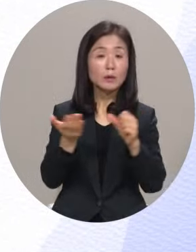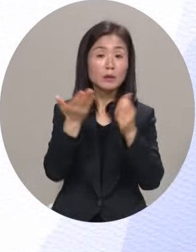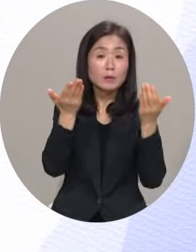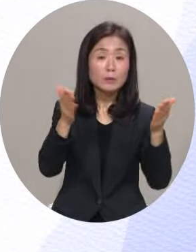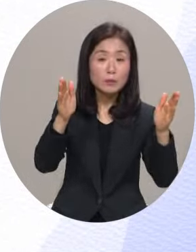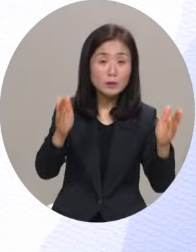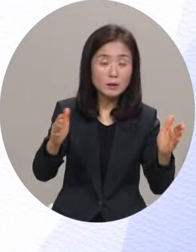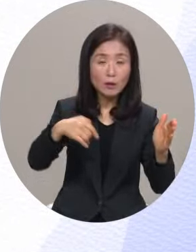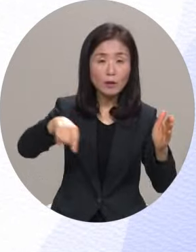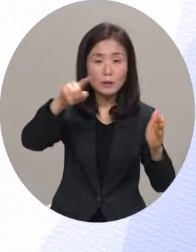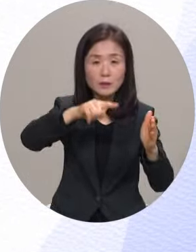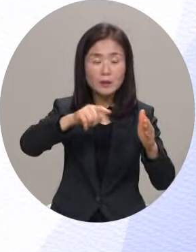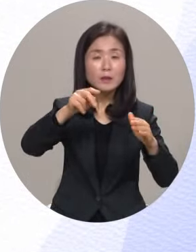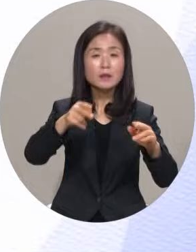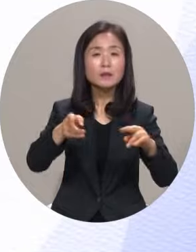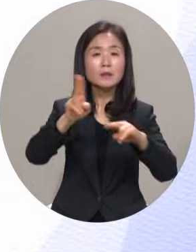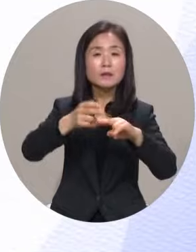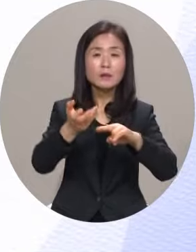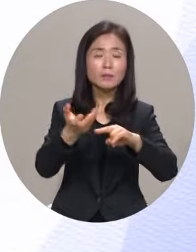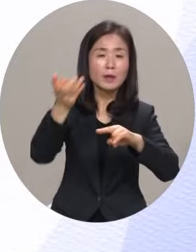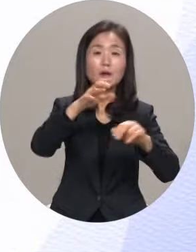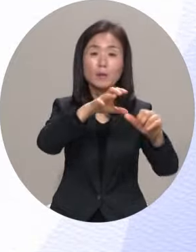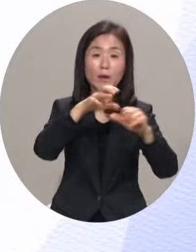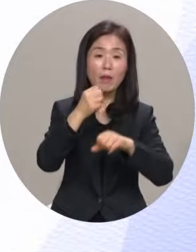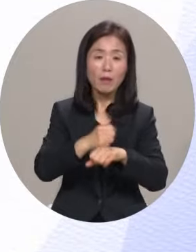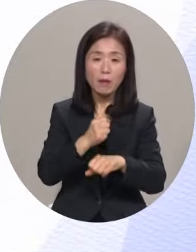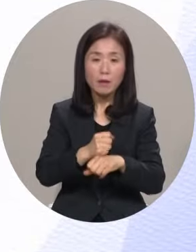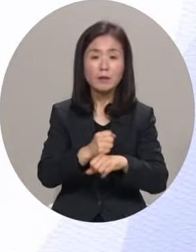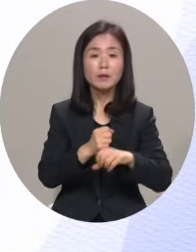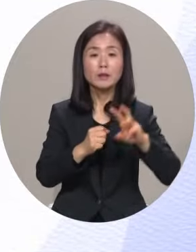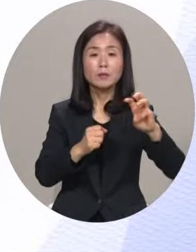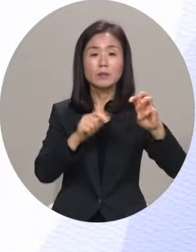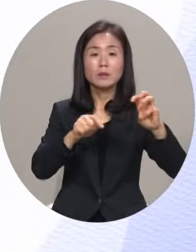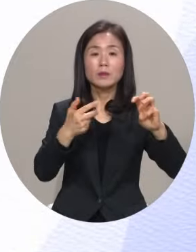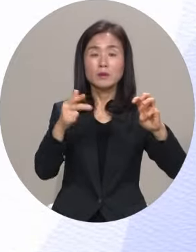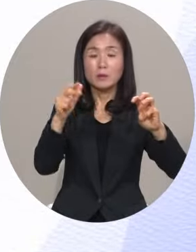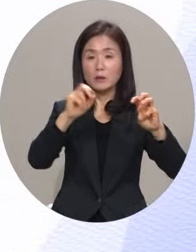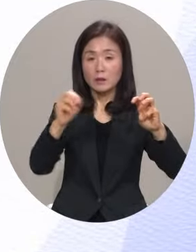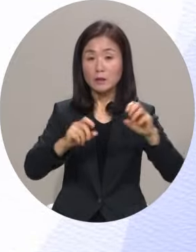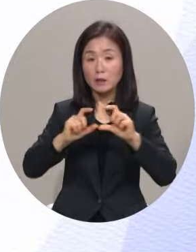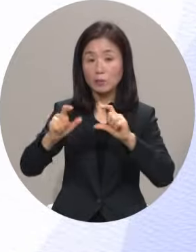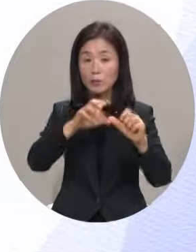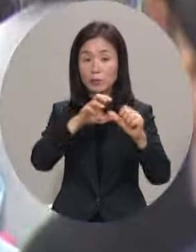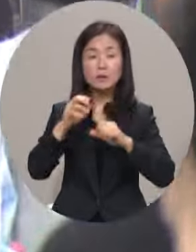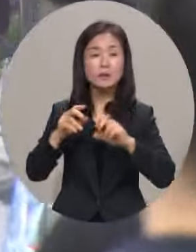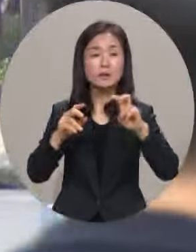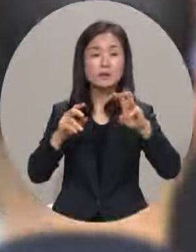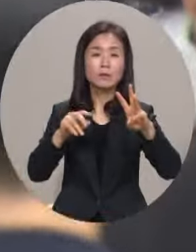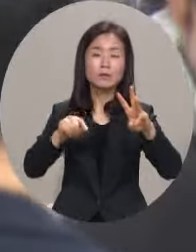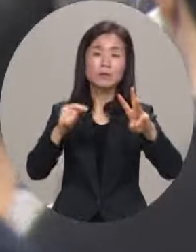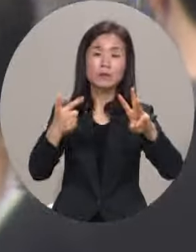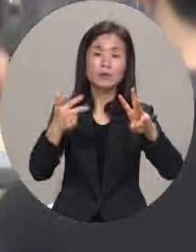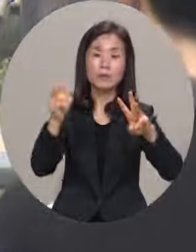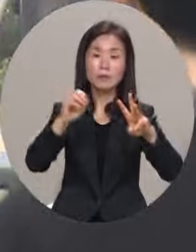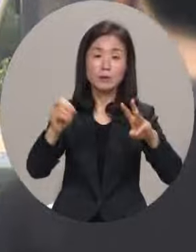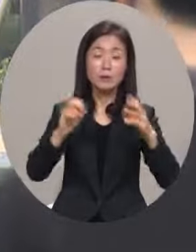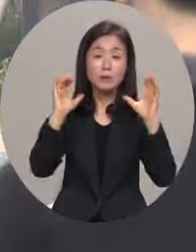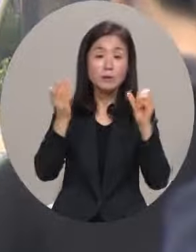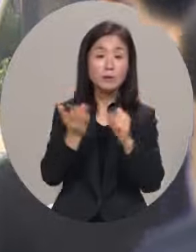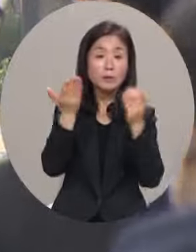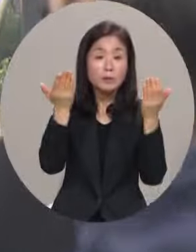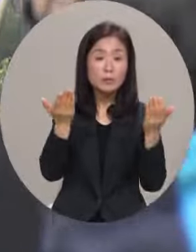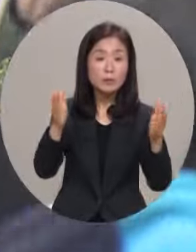기간 전체를 반영한다는 응답은 30.7% 일부 반영은 23.7% 있습니다 유가 유직 기간에 승진